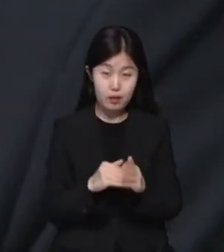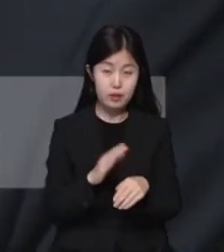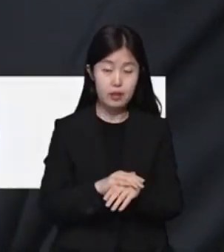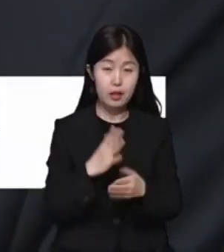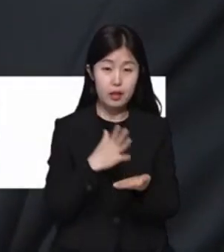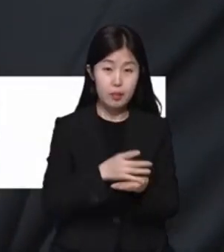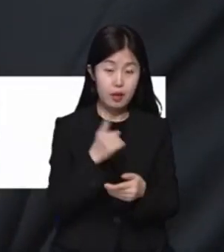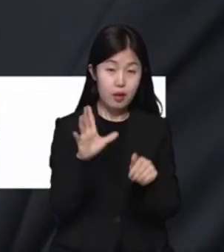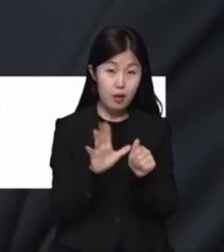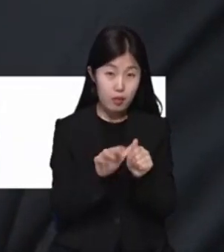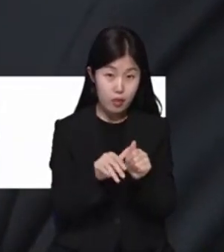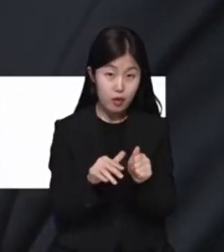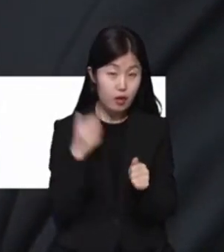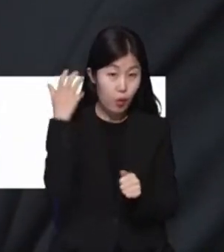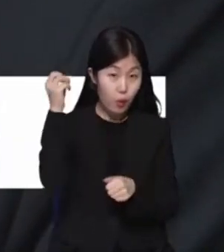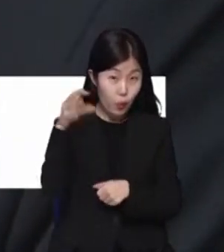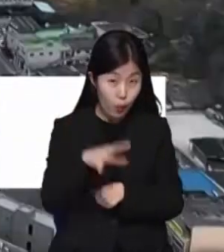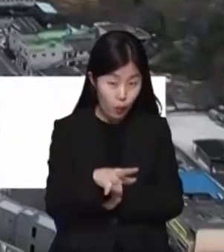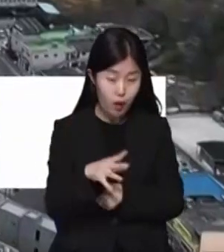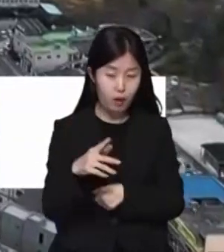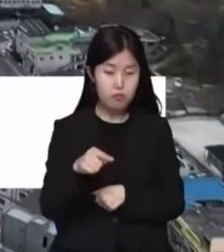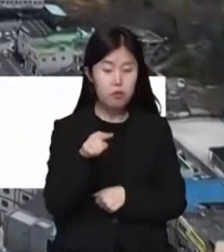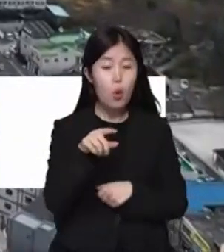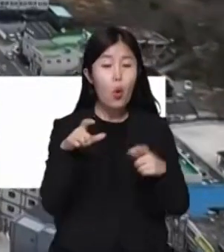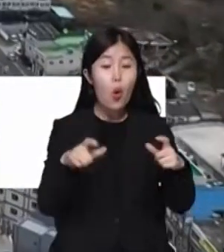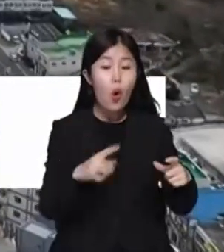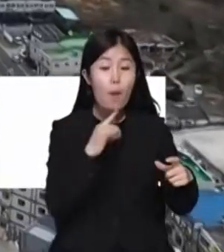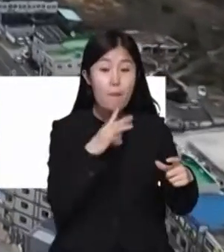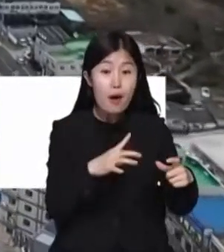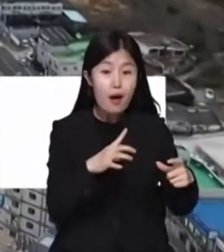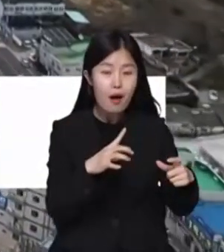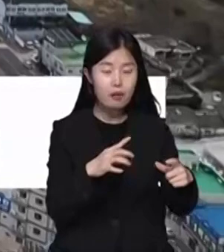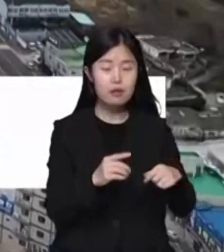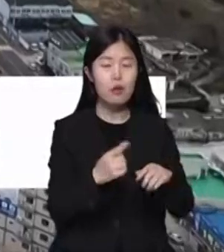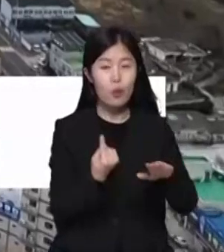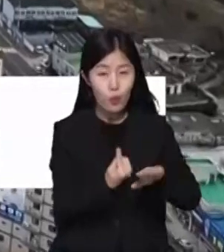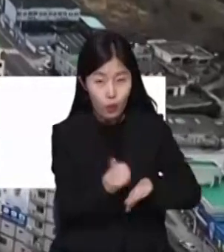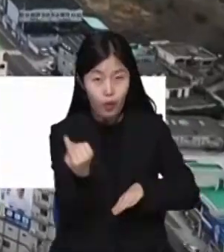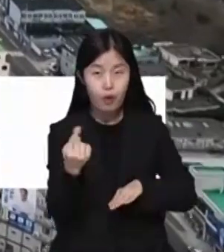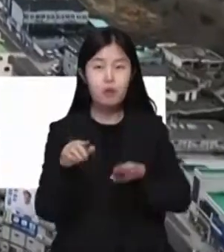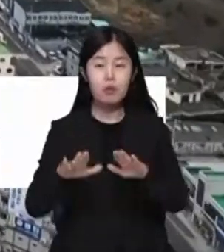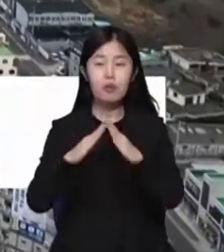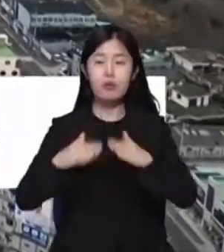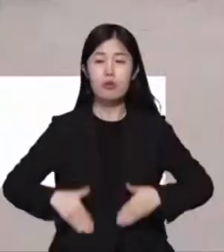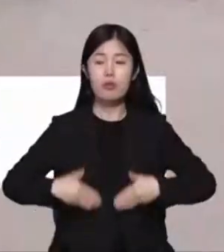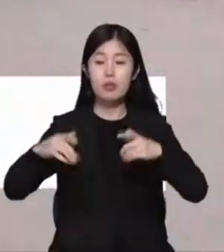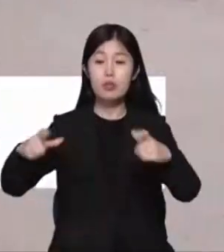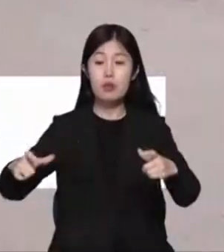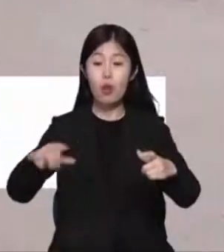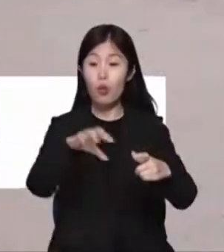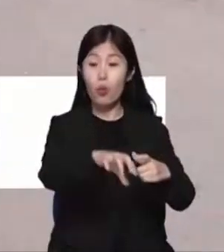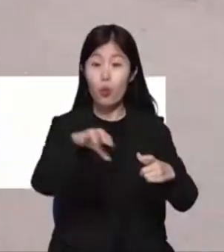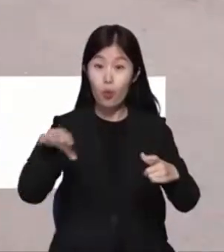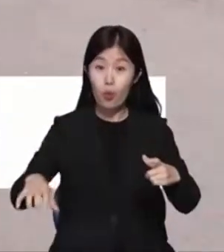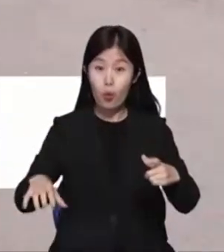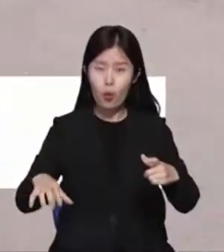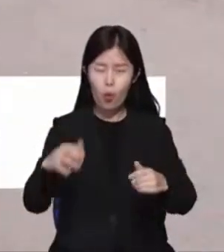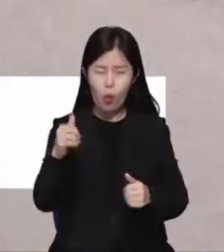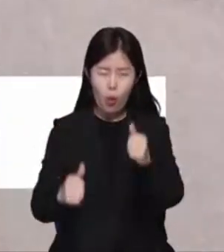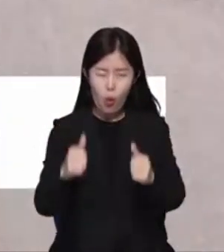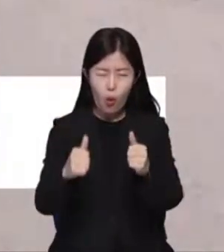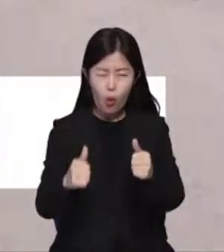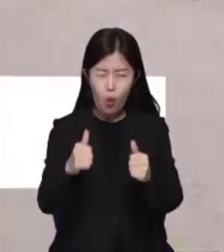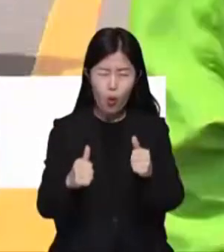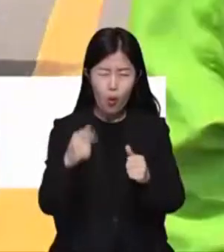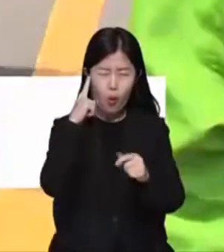영광군의 이계호 의원을 제외하고 사실상 처음 열리는 전남지역 경선인만큼 두곳 경선에 많은 관심이